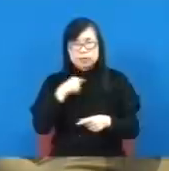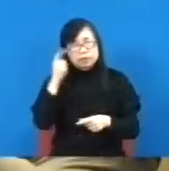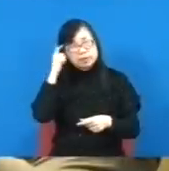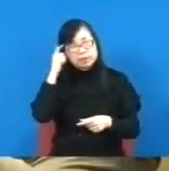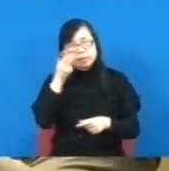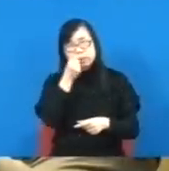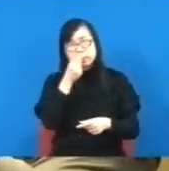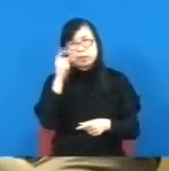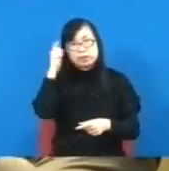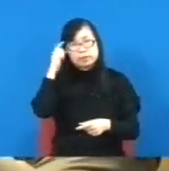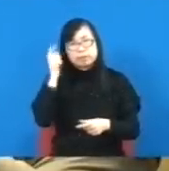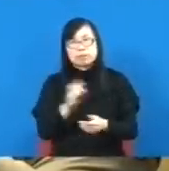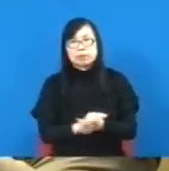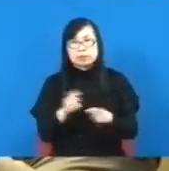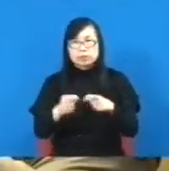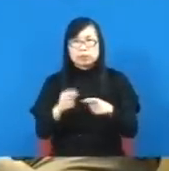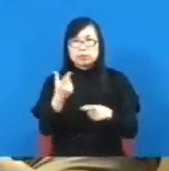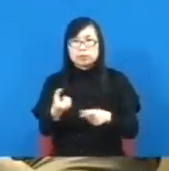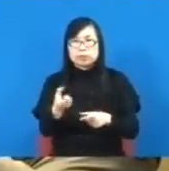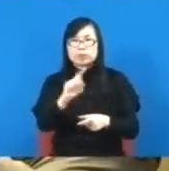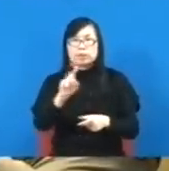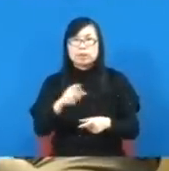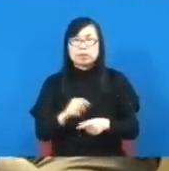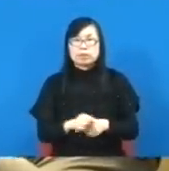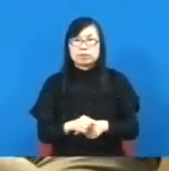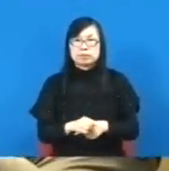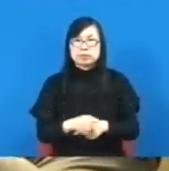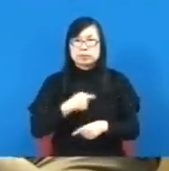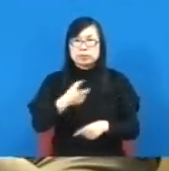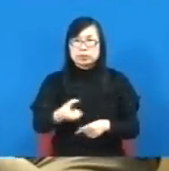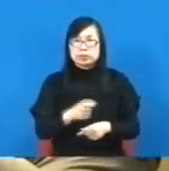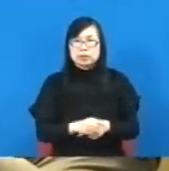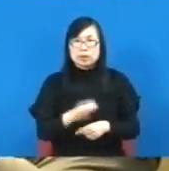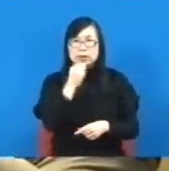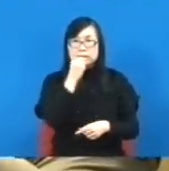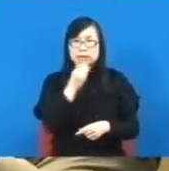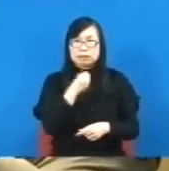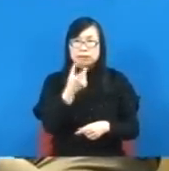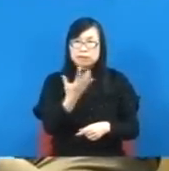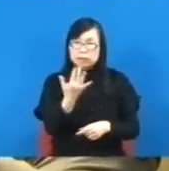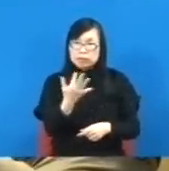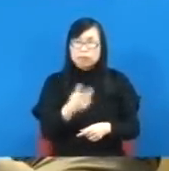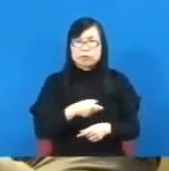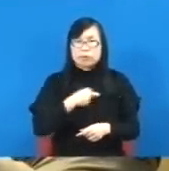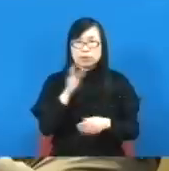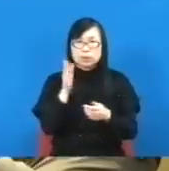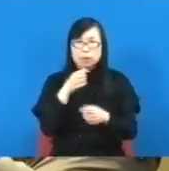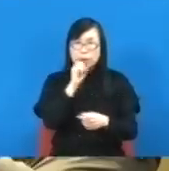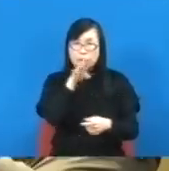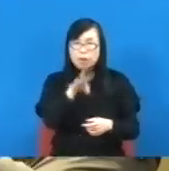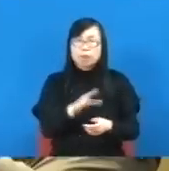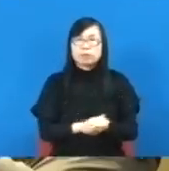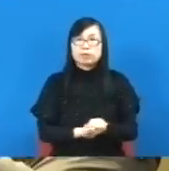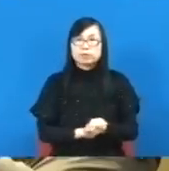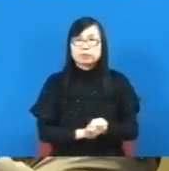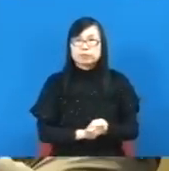知嘅。 公費點開？咪話公費咯。 就話食幾多實報實銷咁樣， 咪得大爺躲咪得咯？喂，點解你